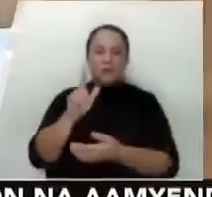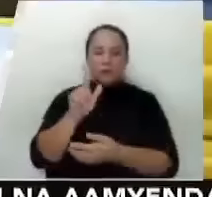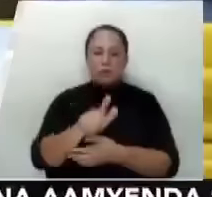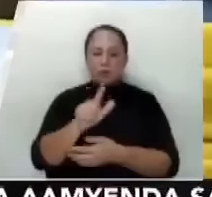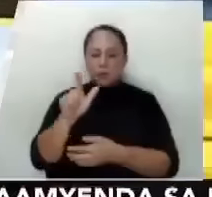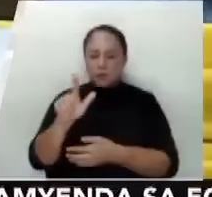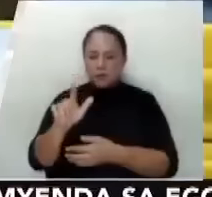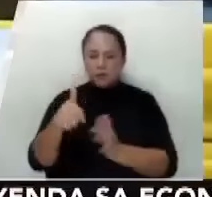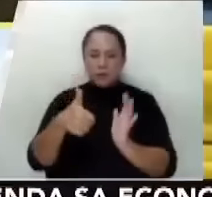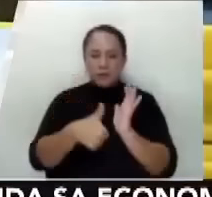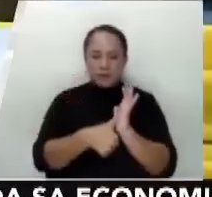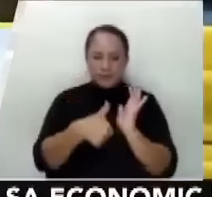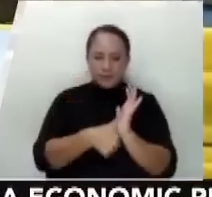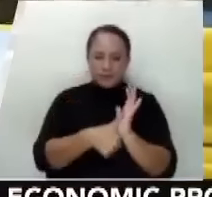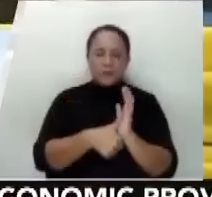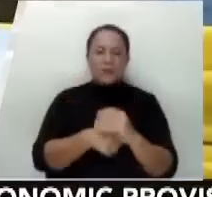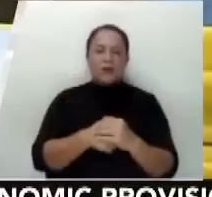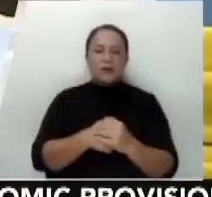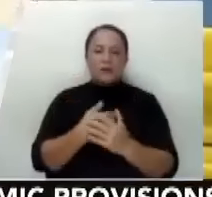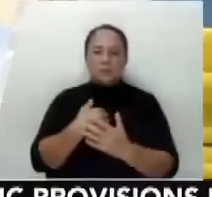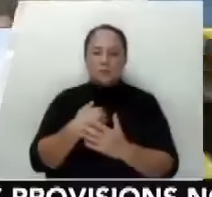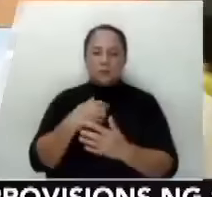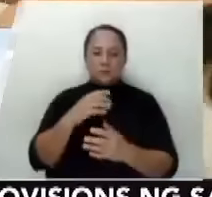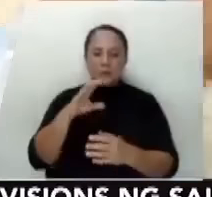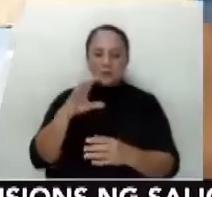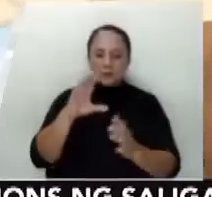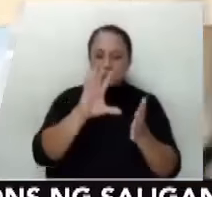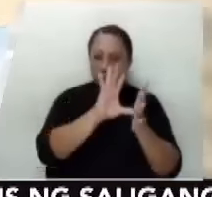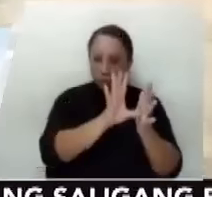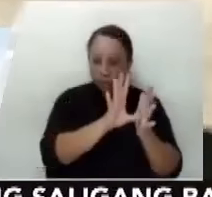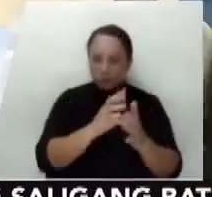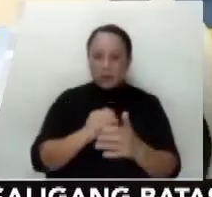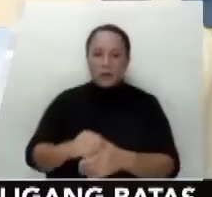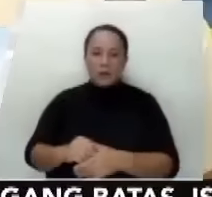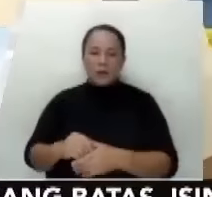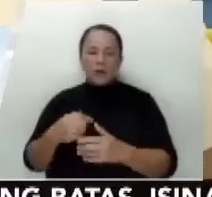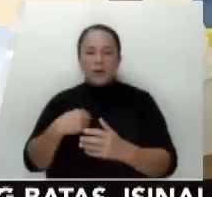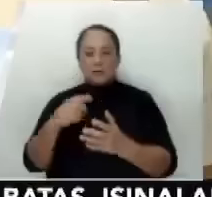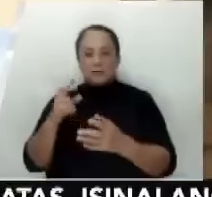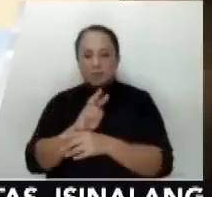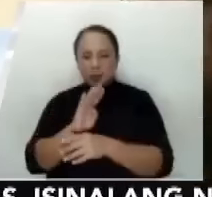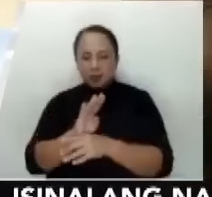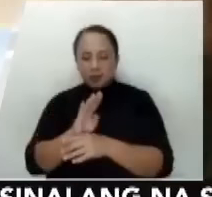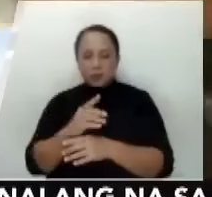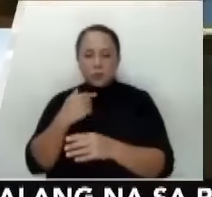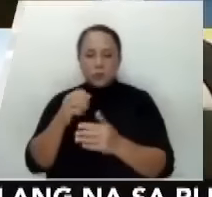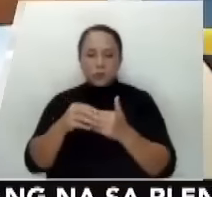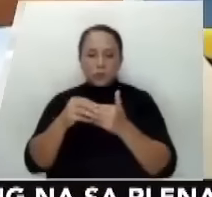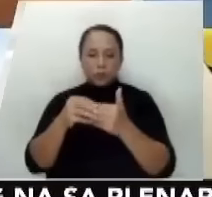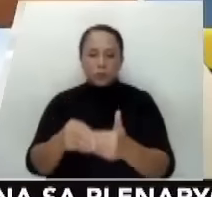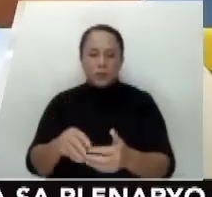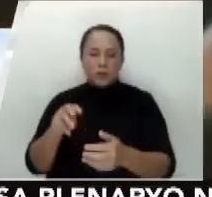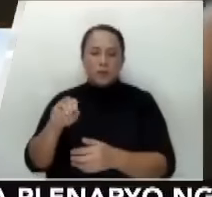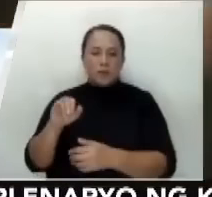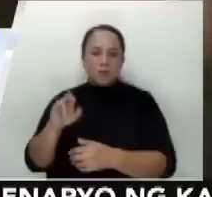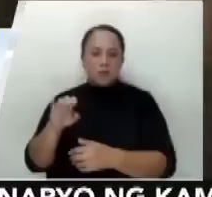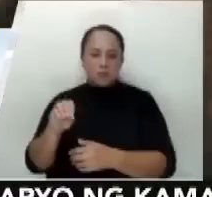elections. Ito ay sa pagitan ng Commission on Elections at ng joint venture na pinangungunahan ng Miro Systems ng South